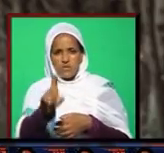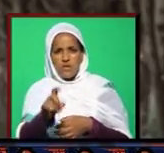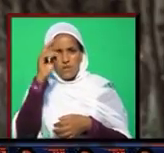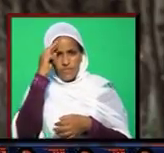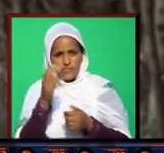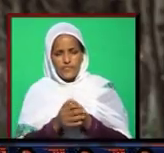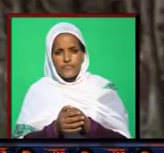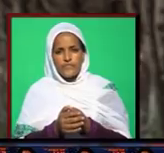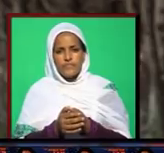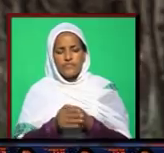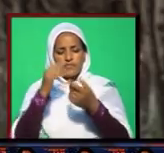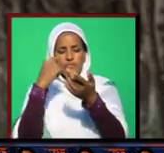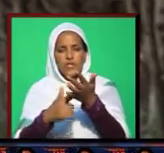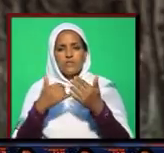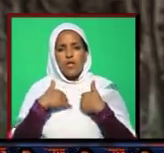ለምንድነው ስንል